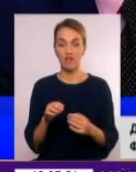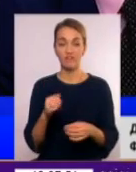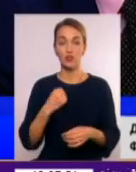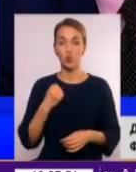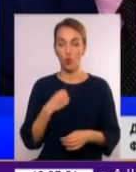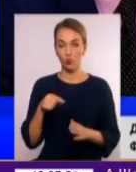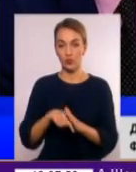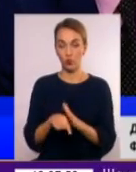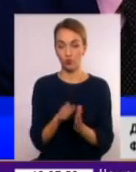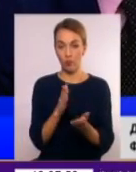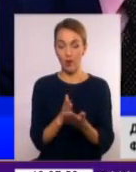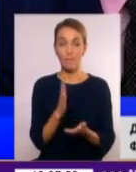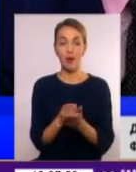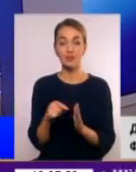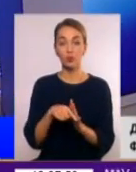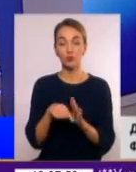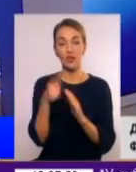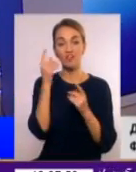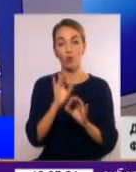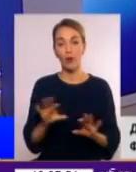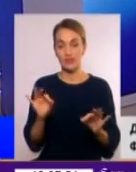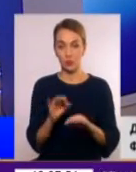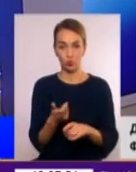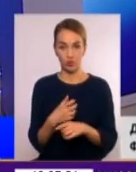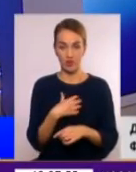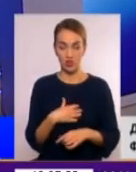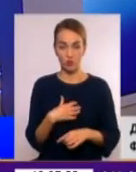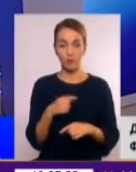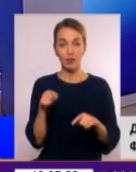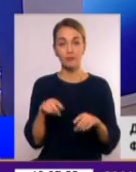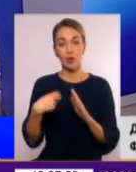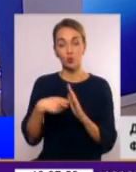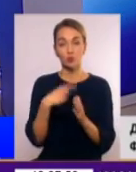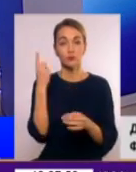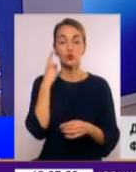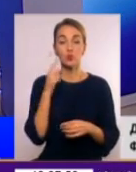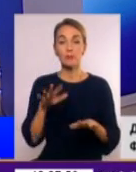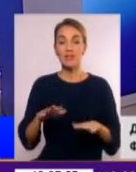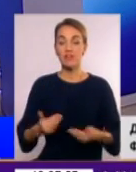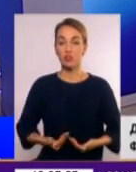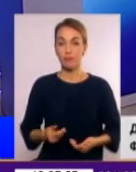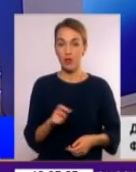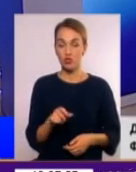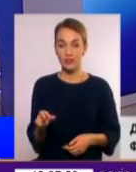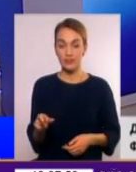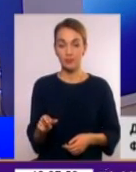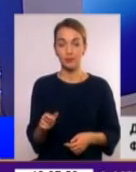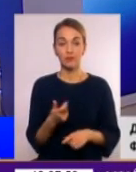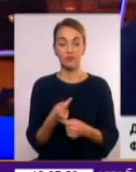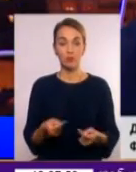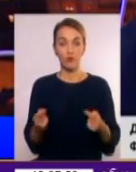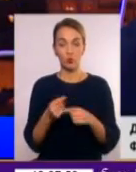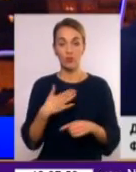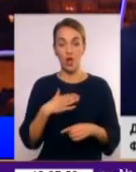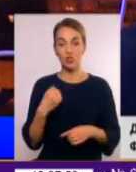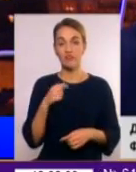має бойову, да, вона має складову інформаційну дуже важливу. Те, що там транслюють, те, що чують місцеві жителі, відповідно, наші